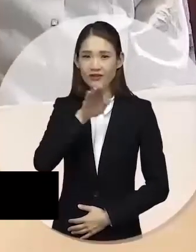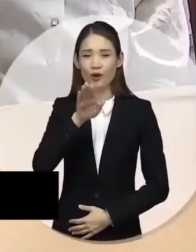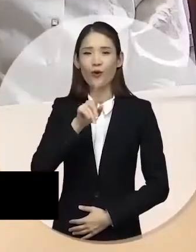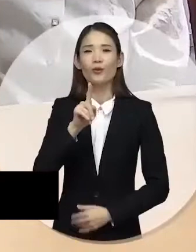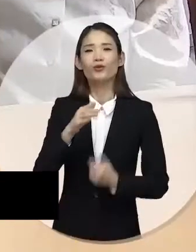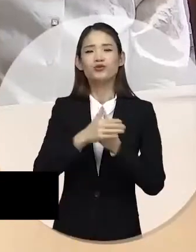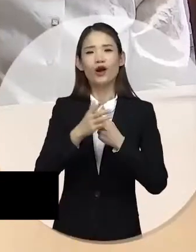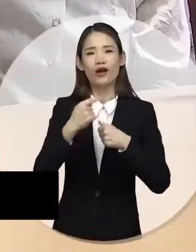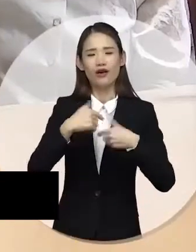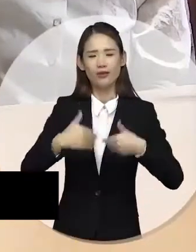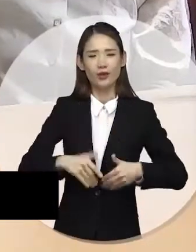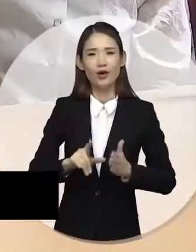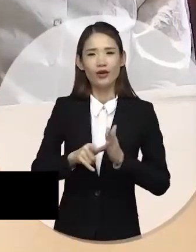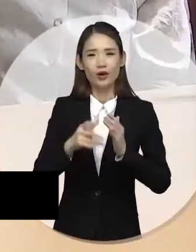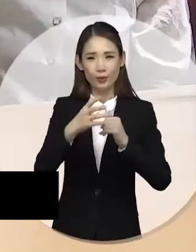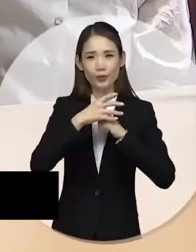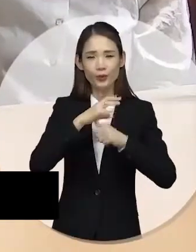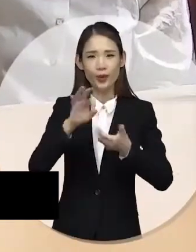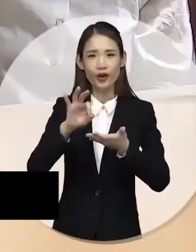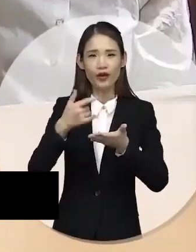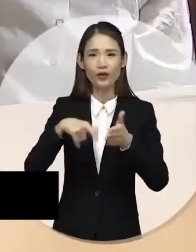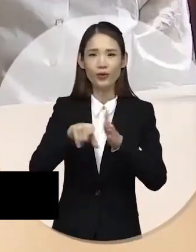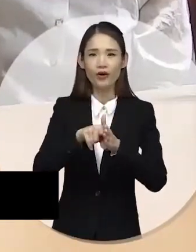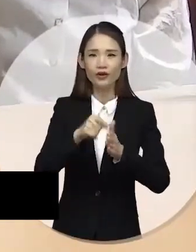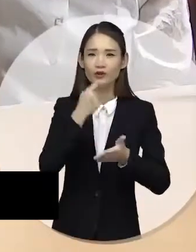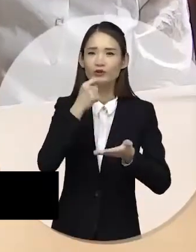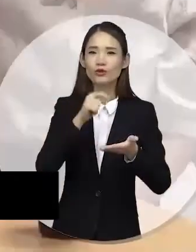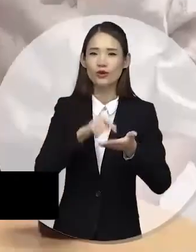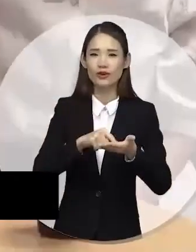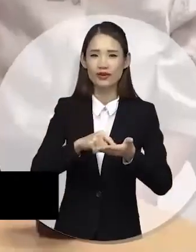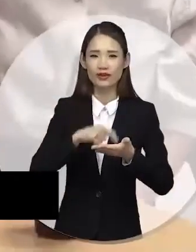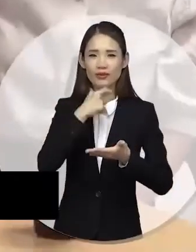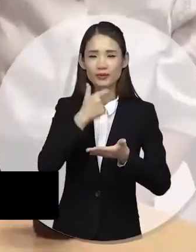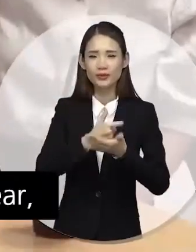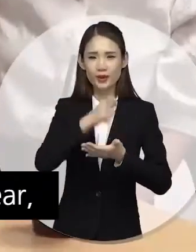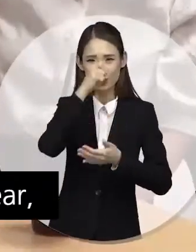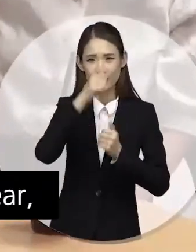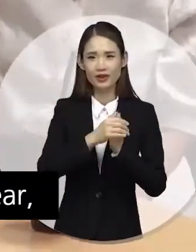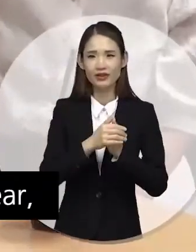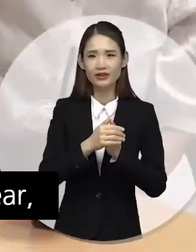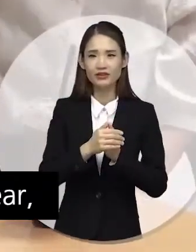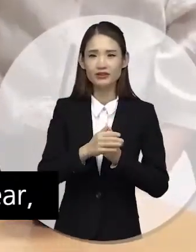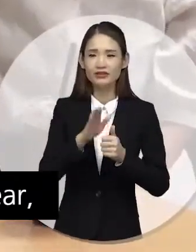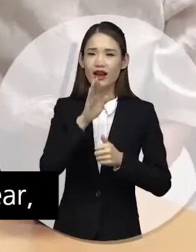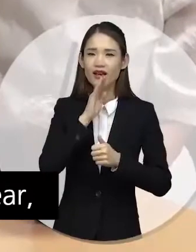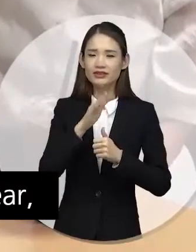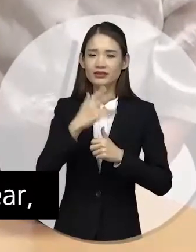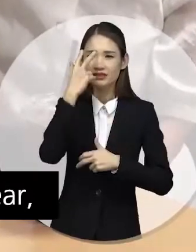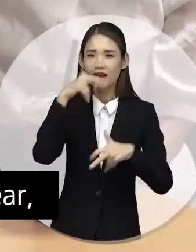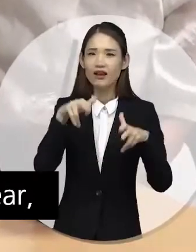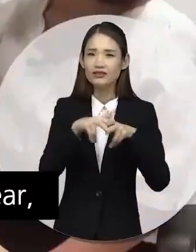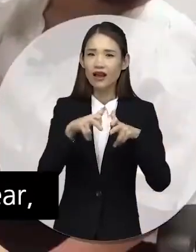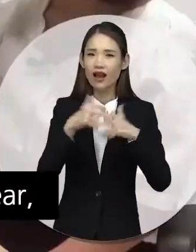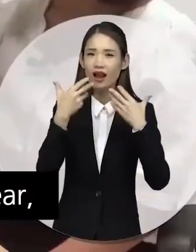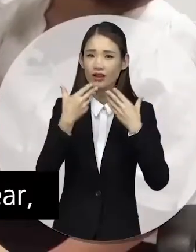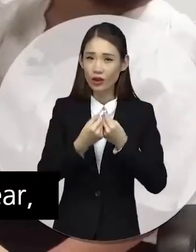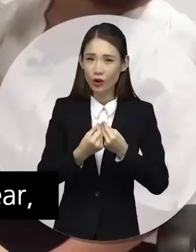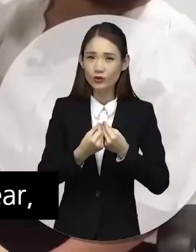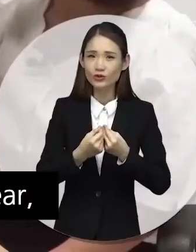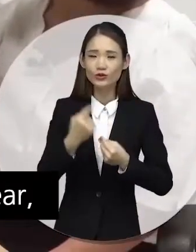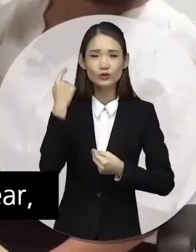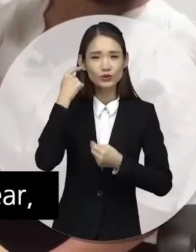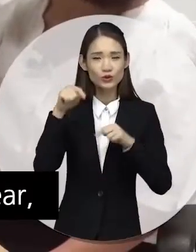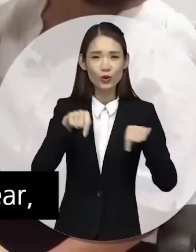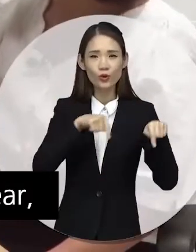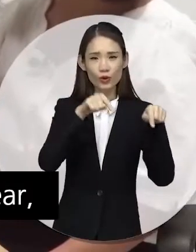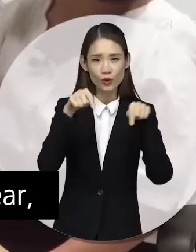제가 필요할 때 그걸 이용할 수 있다는 게 네. 되게 인상 깊더라고요. 맞아요. 사실 네. 시각장애인의 경우에는 네. 그